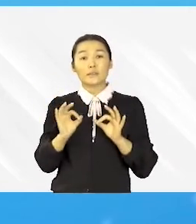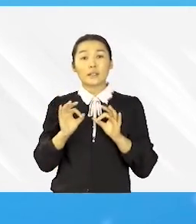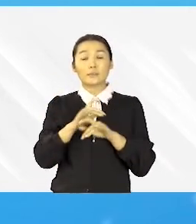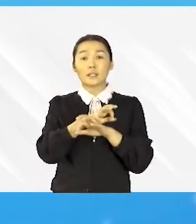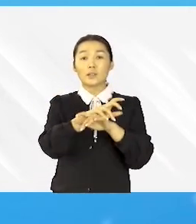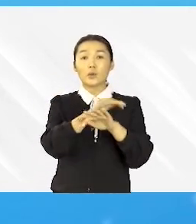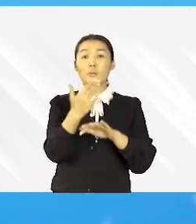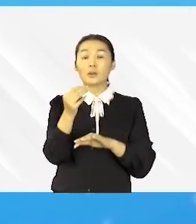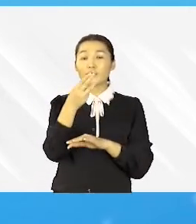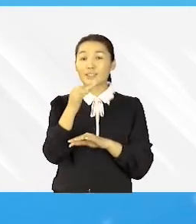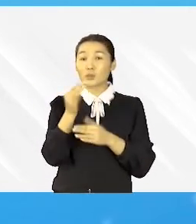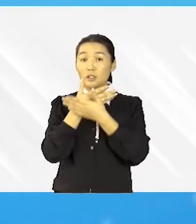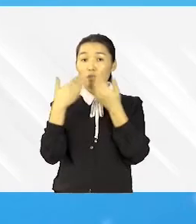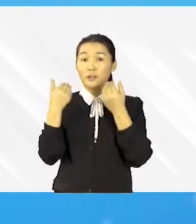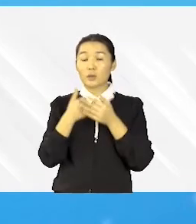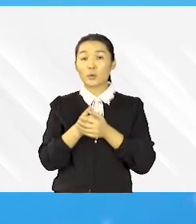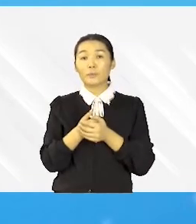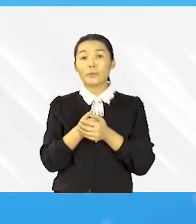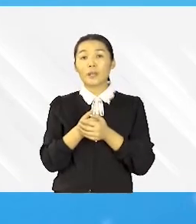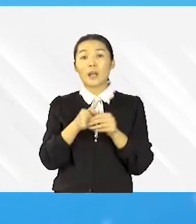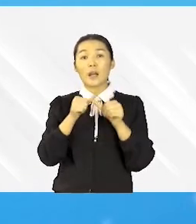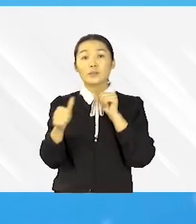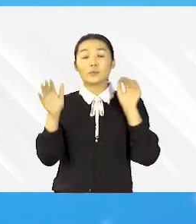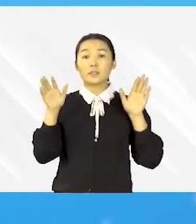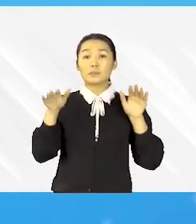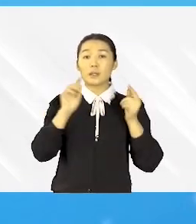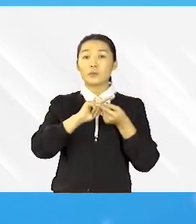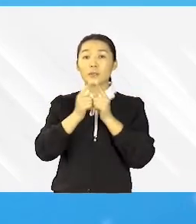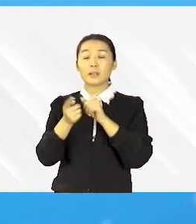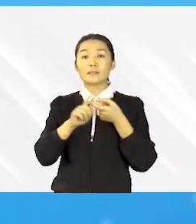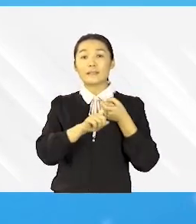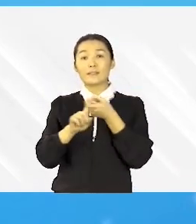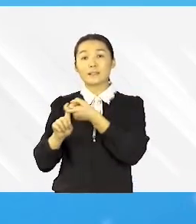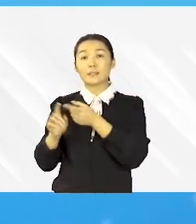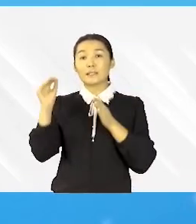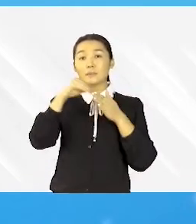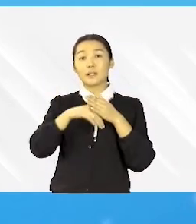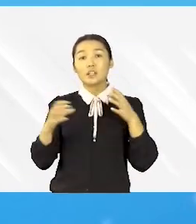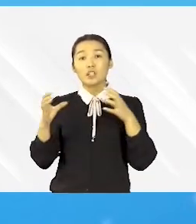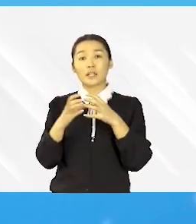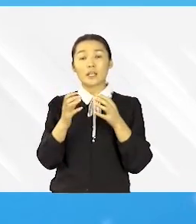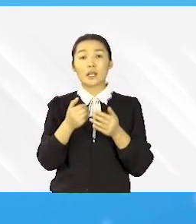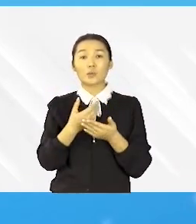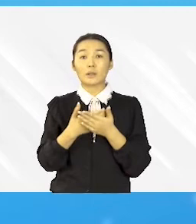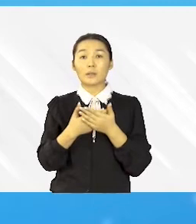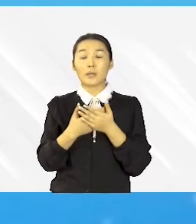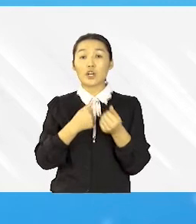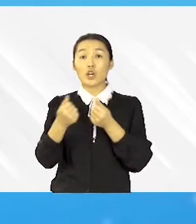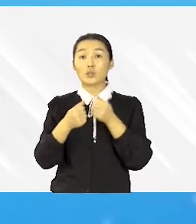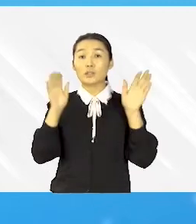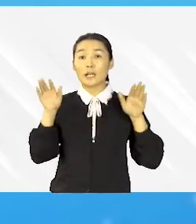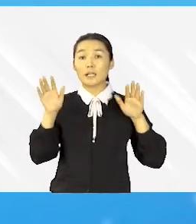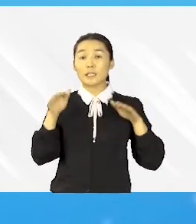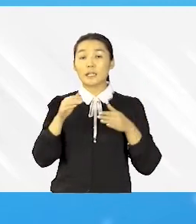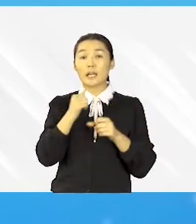– крылья отсутствуют. Особенности полета меняются в зависимости от принадлежности к отряду. Так, жесткокрылые